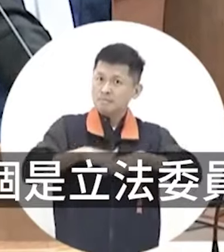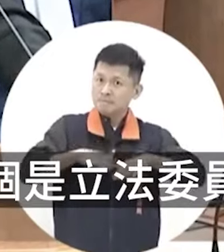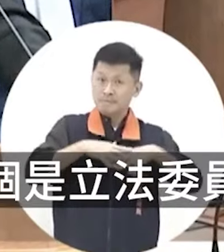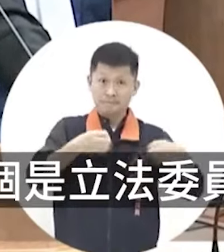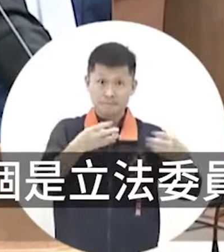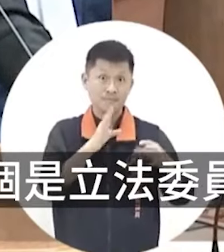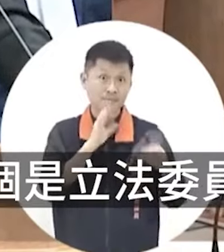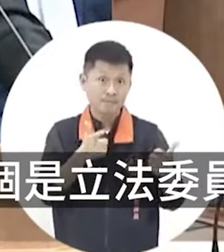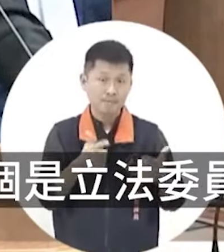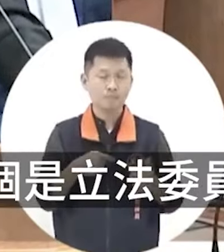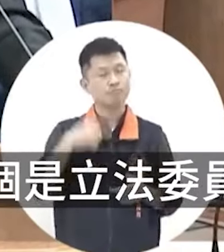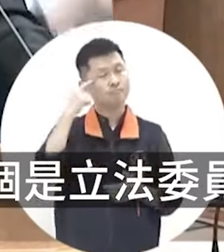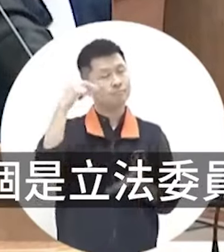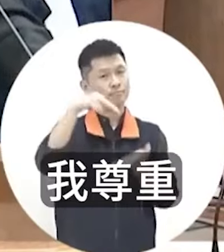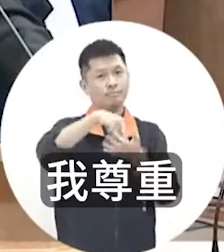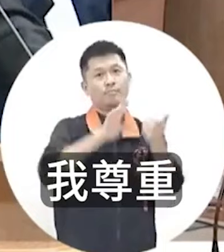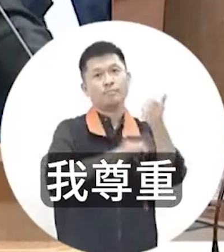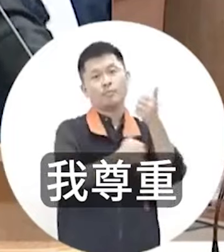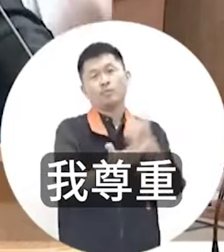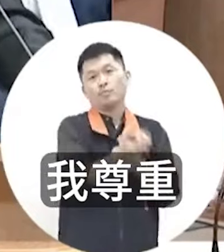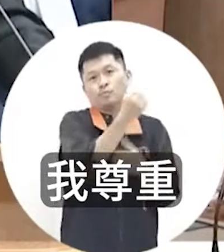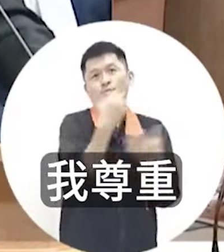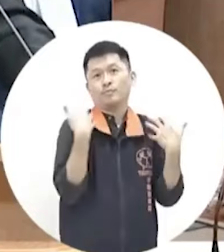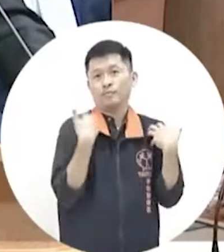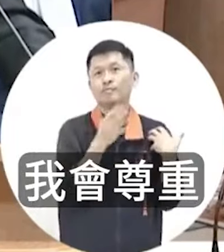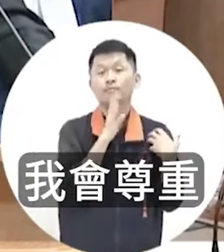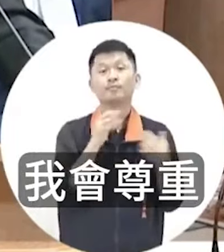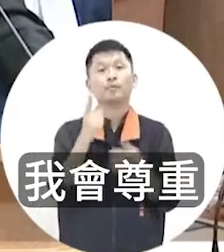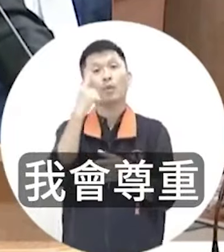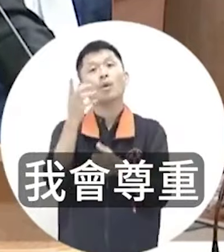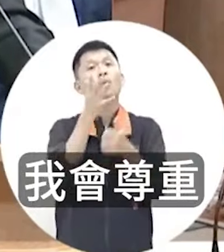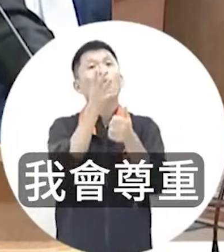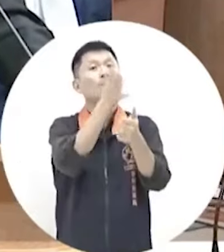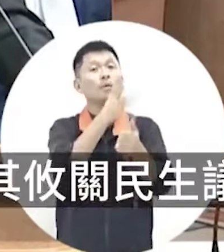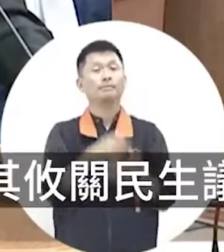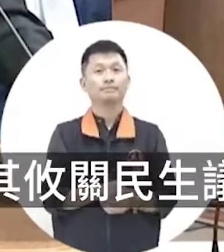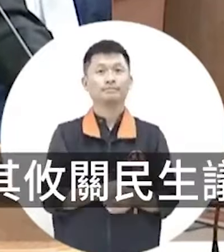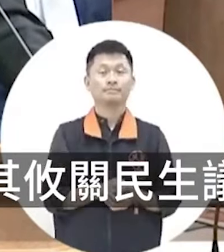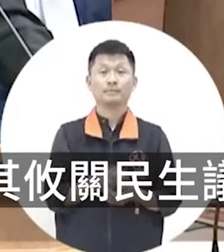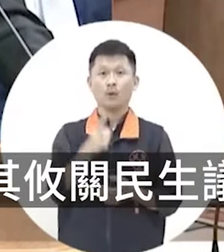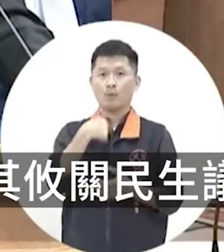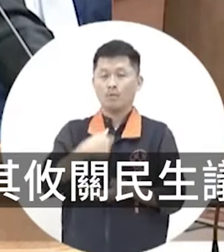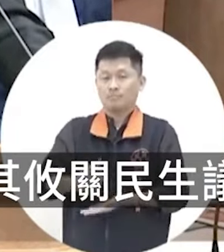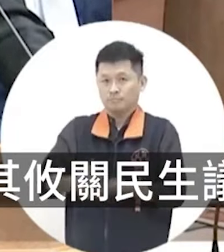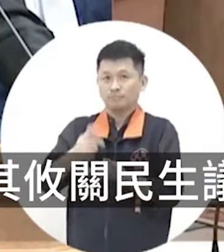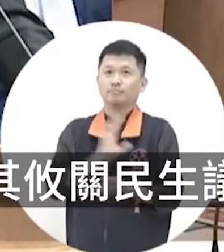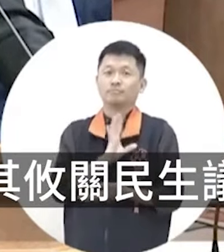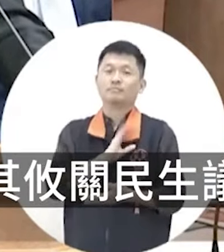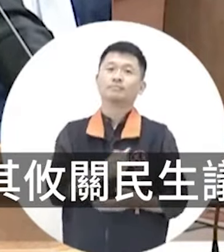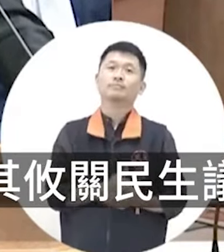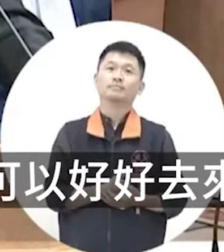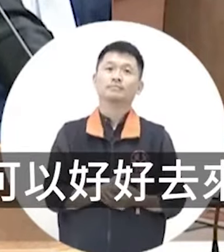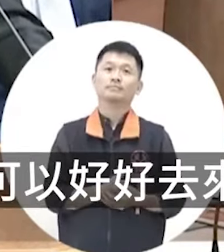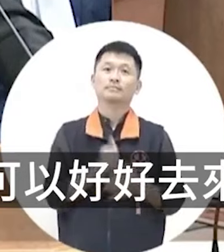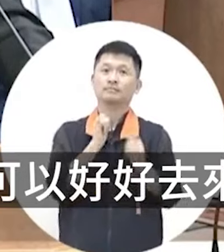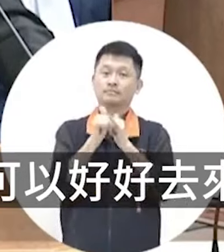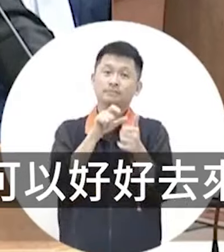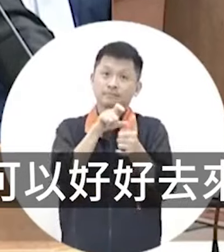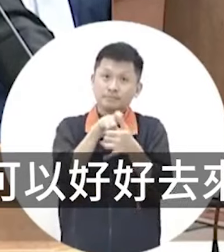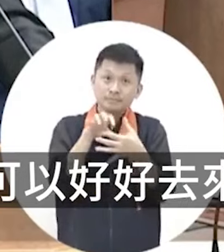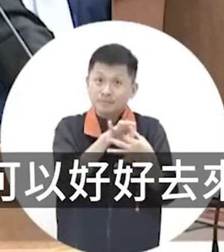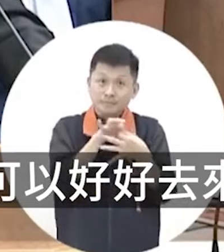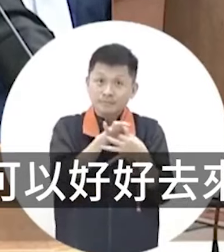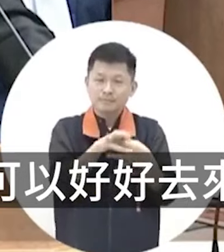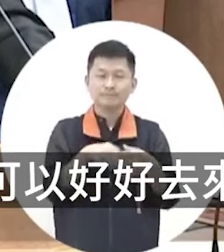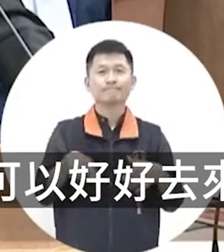这个是立法委员的权责和尊重嘛，哈， 你认为 尊重嘛？那尤其攸关民生议题的，其实大家都可以